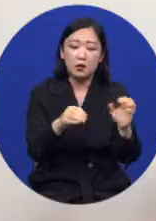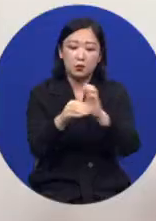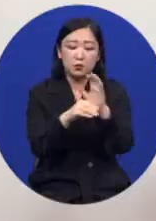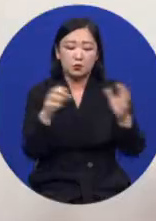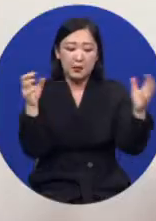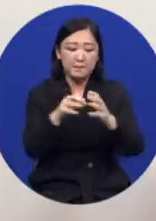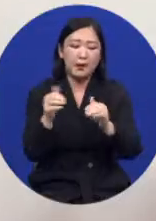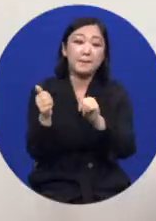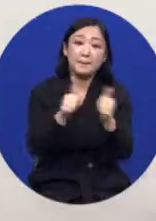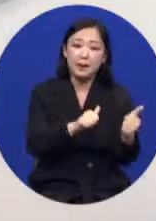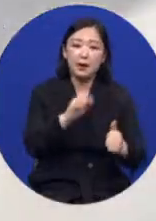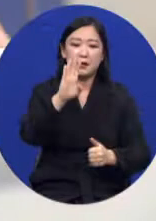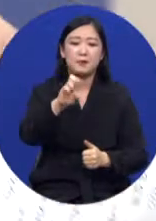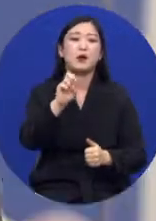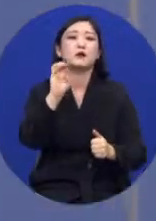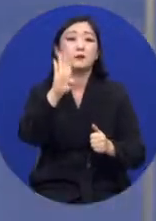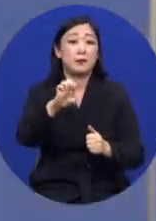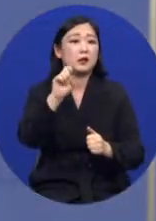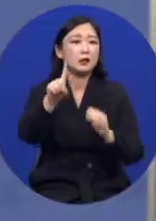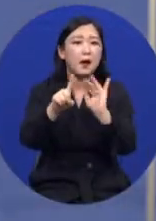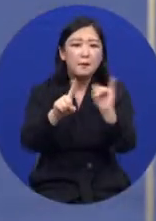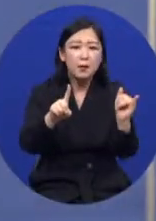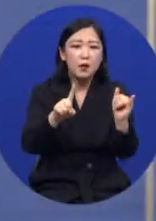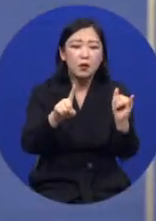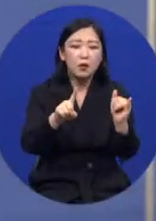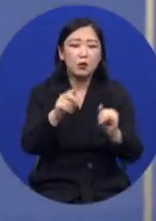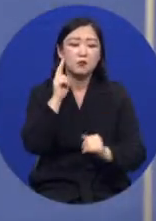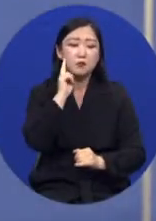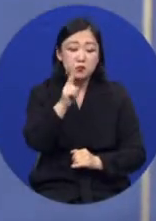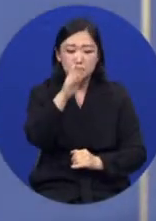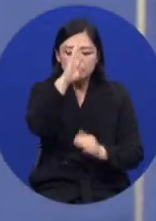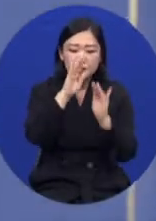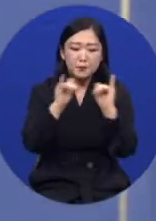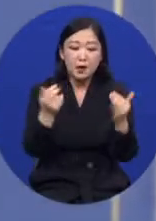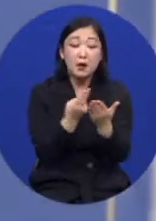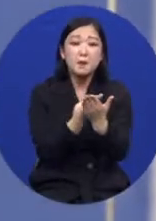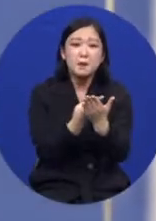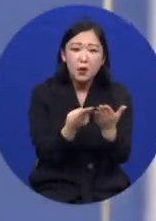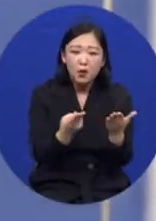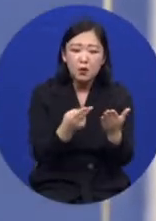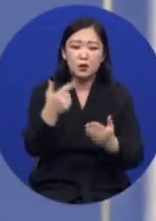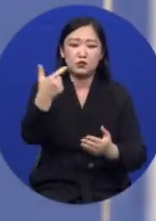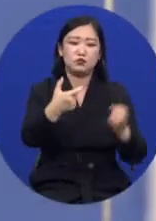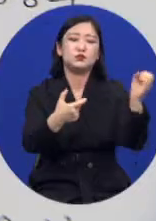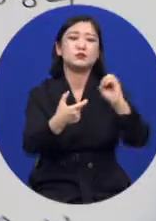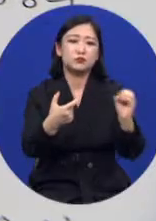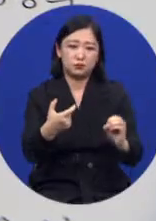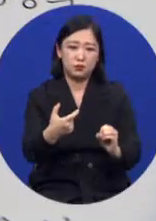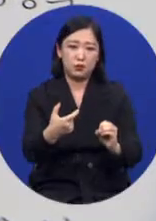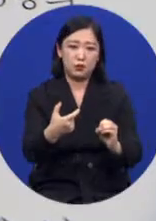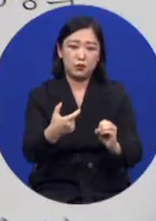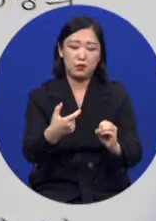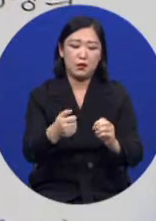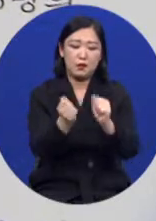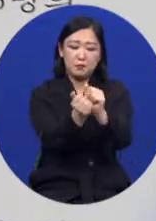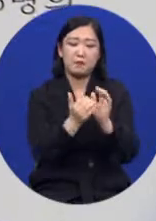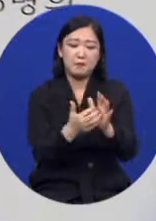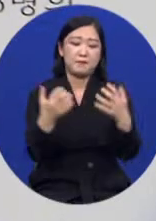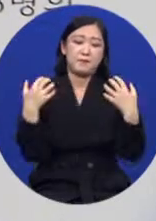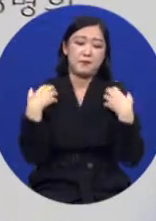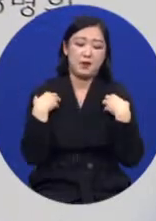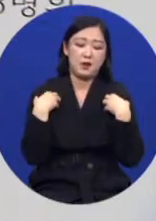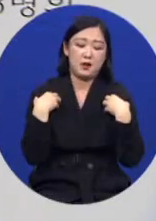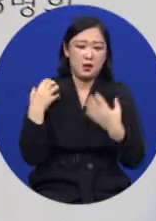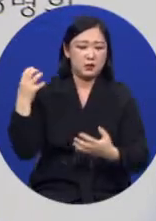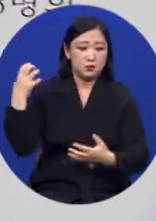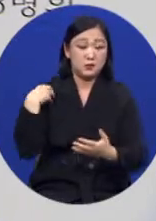누적 사망자는 41명으로 늘었고 위중증 환자 병상 가동률도 60%에 달해 방역당국은